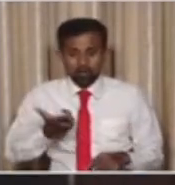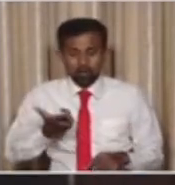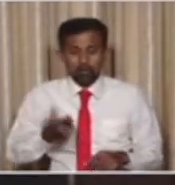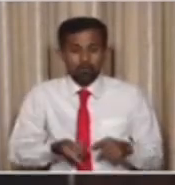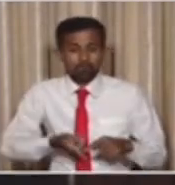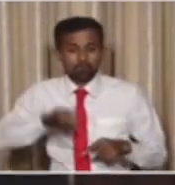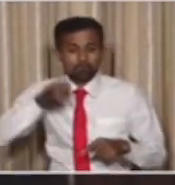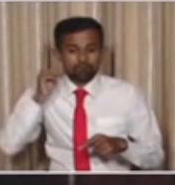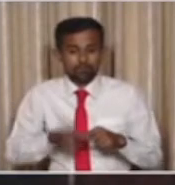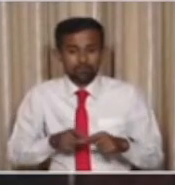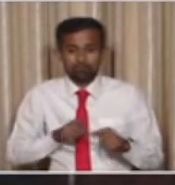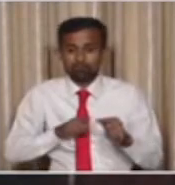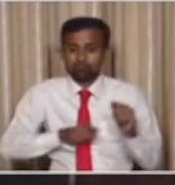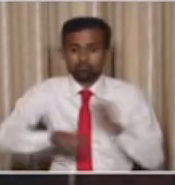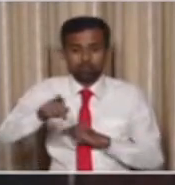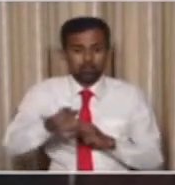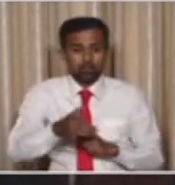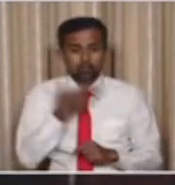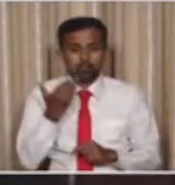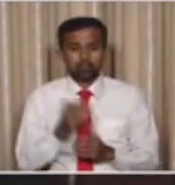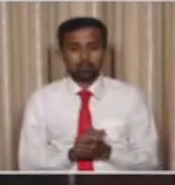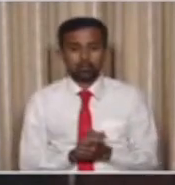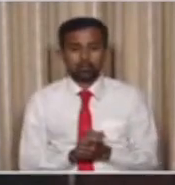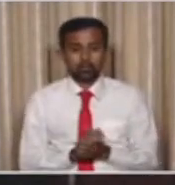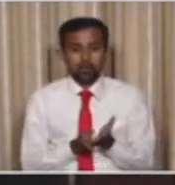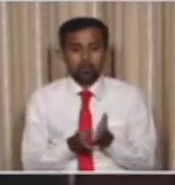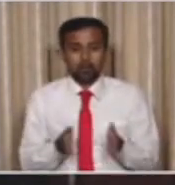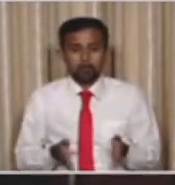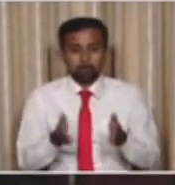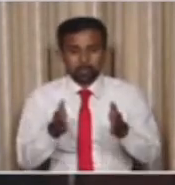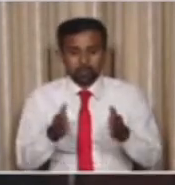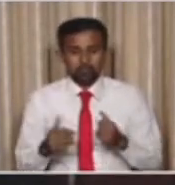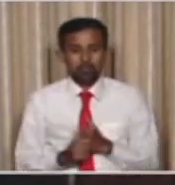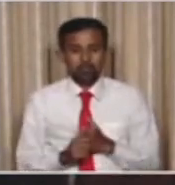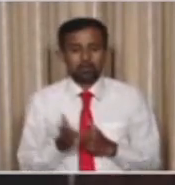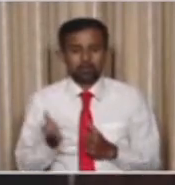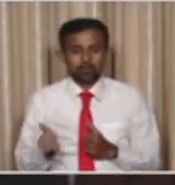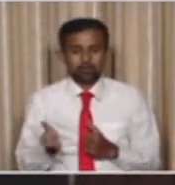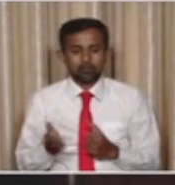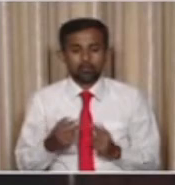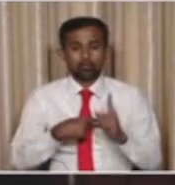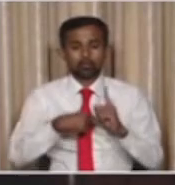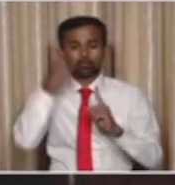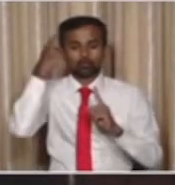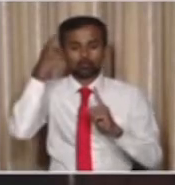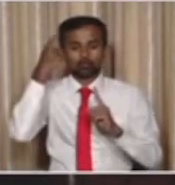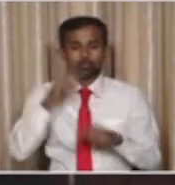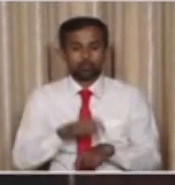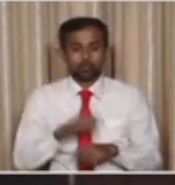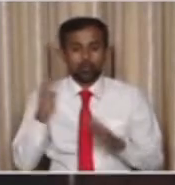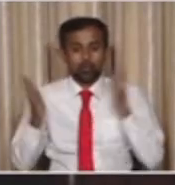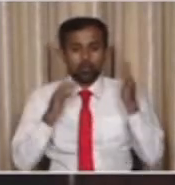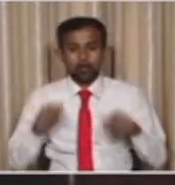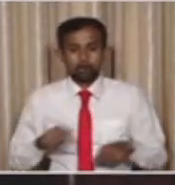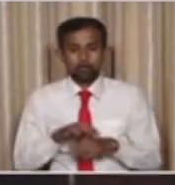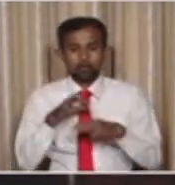වේගයකින් ගමන් කරන්න පුළුවන් දාවන පතේක තමයි මේක නිර්මාණය වෙන්නේ. මේක තමයි දියුණුම අවස්ථාව විදිහට ලෝකයේ මේ